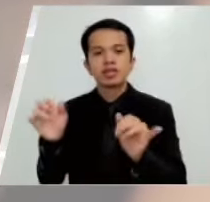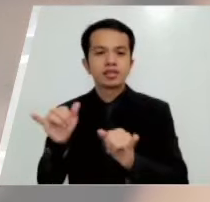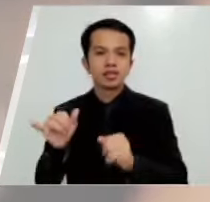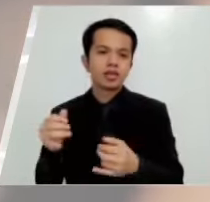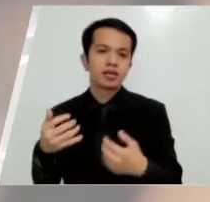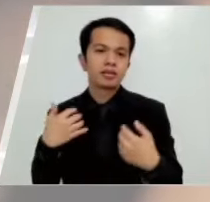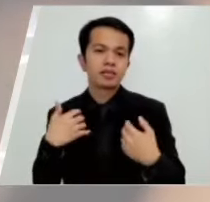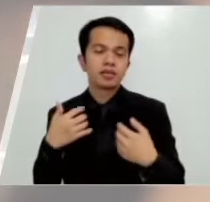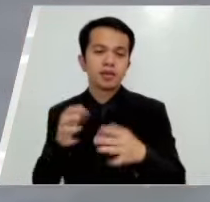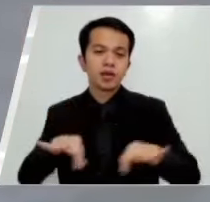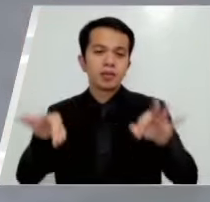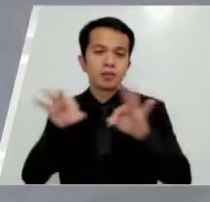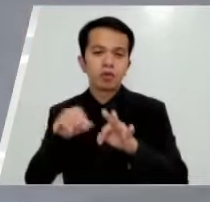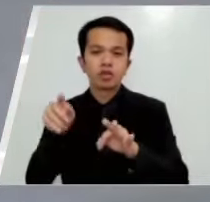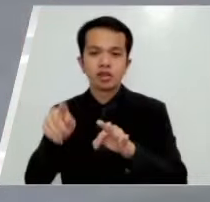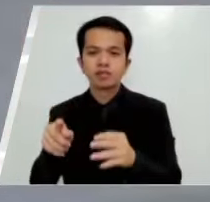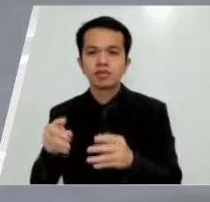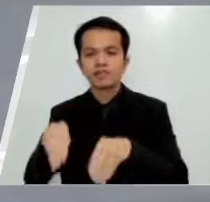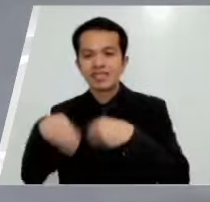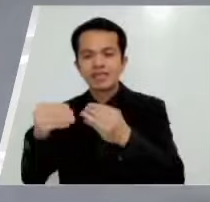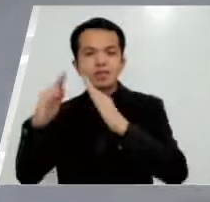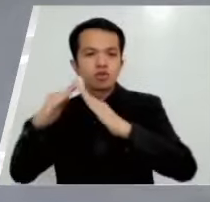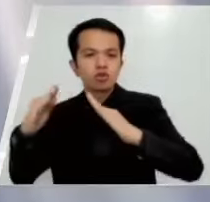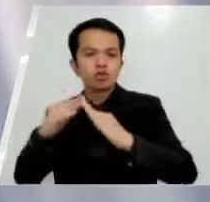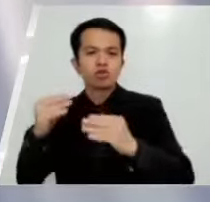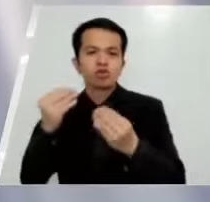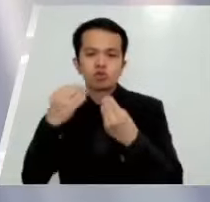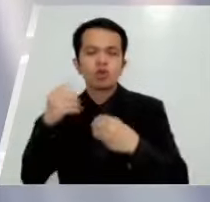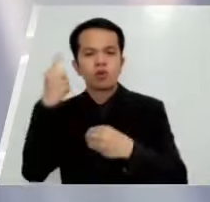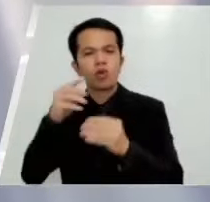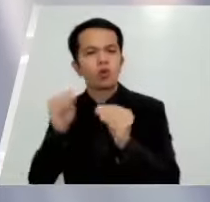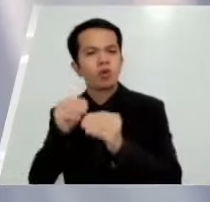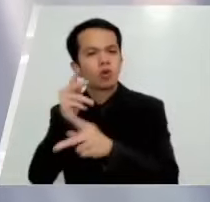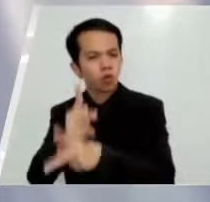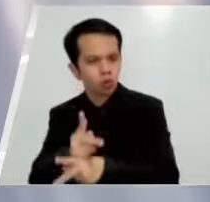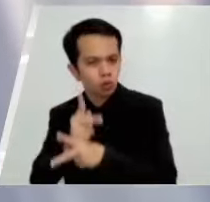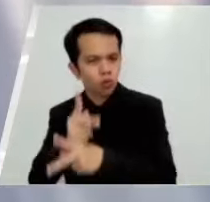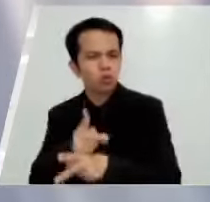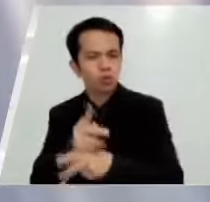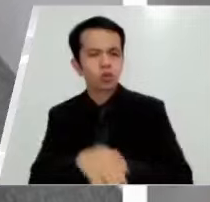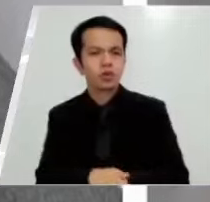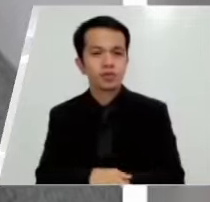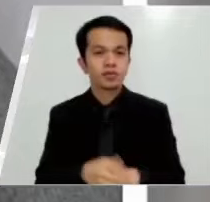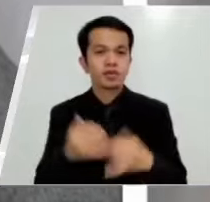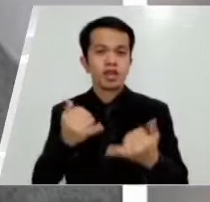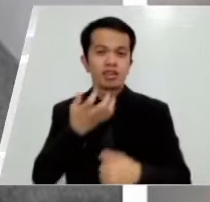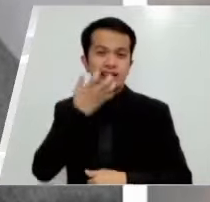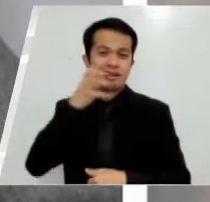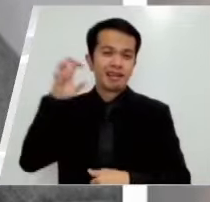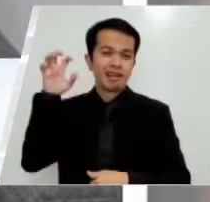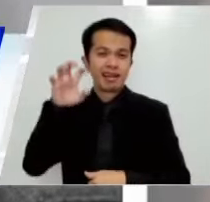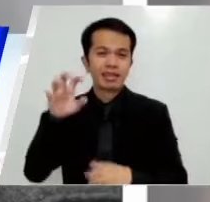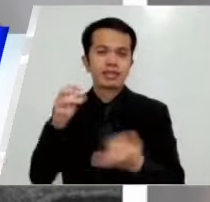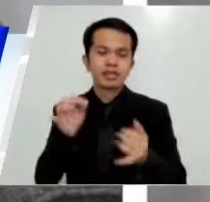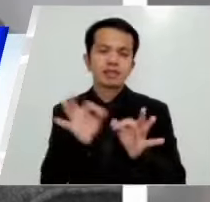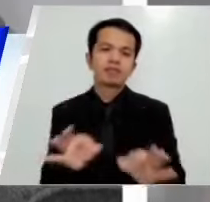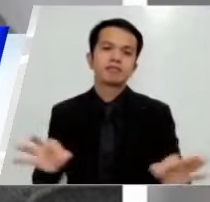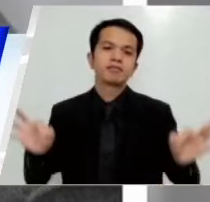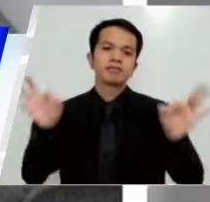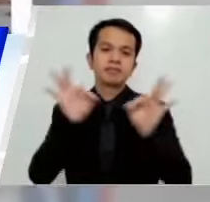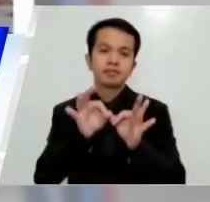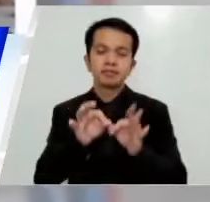neuter para po maalagaan natin sila ng mabuti. At ngayong mainit ang panahon, importante rin daw na lagi